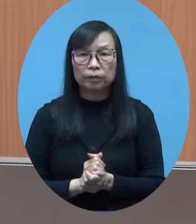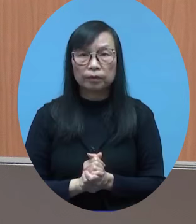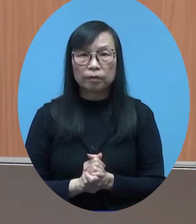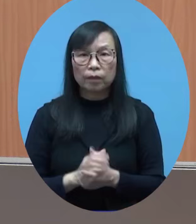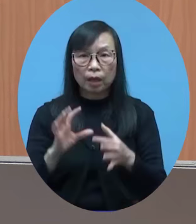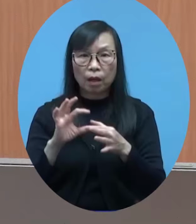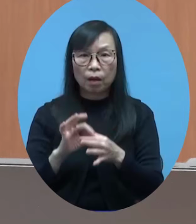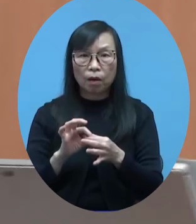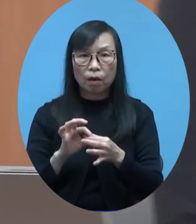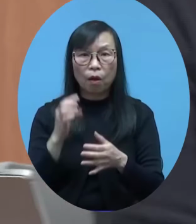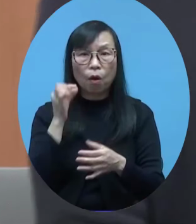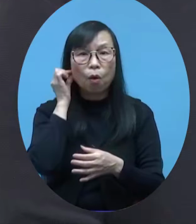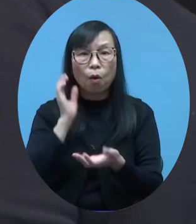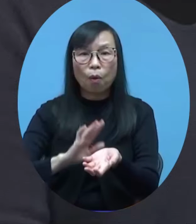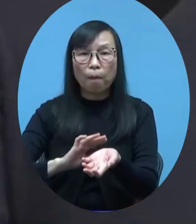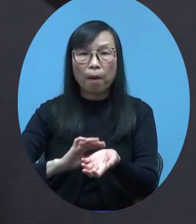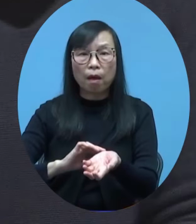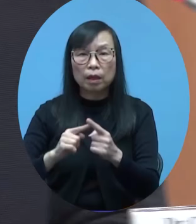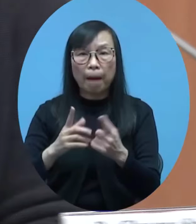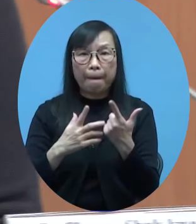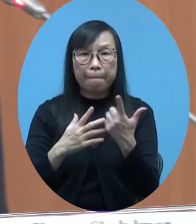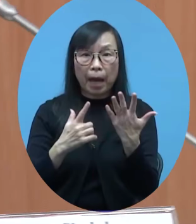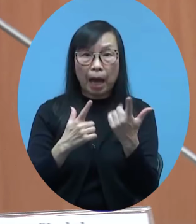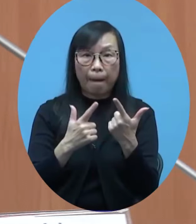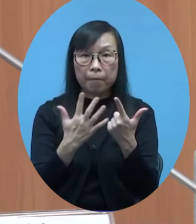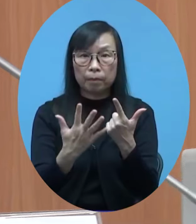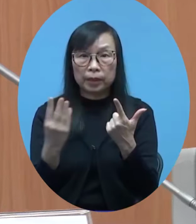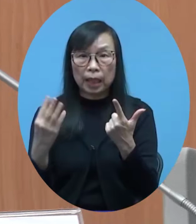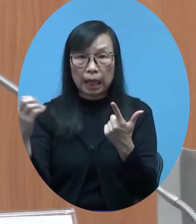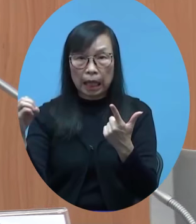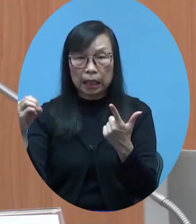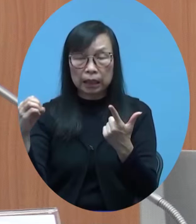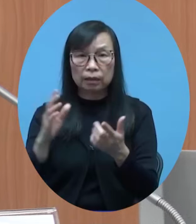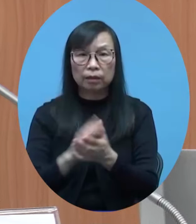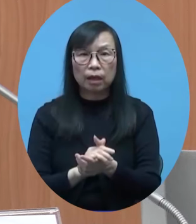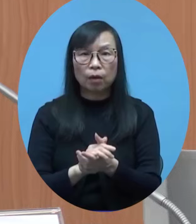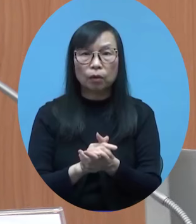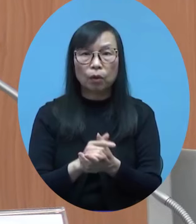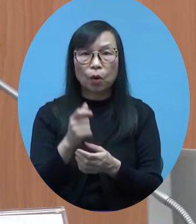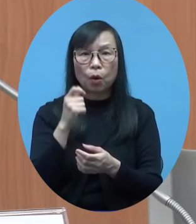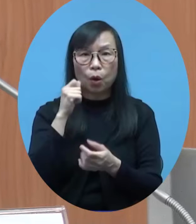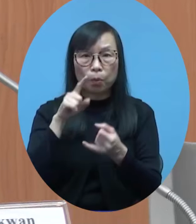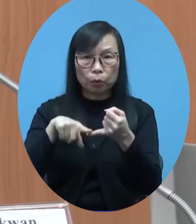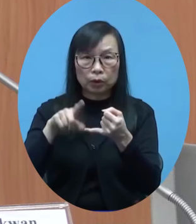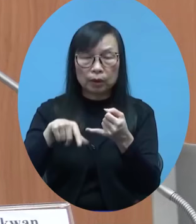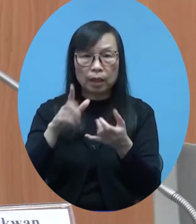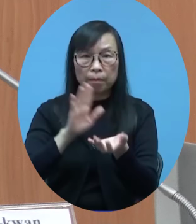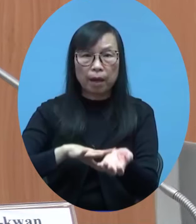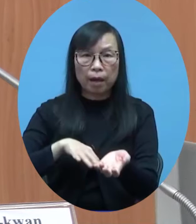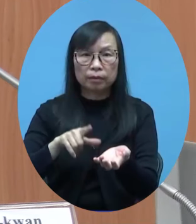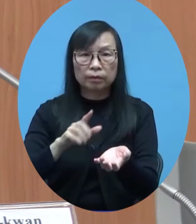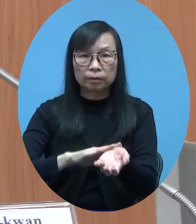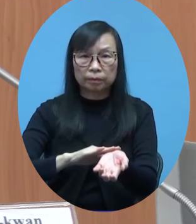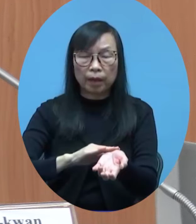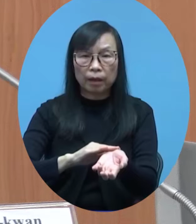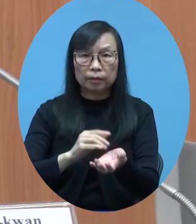關於女病人8540咧，其實佢都本身有一個末期病患嘅病徵嘅。咁所